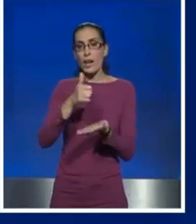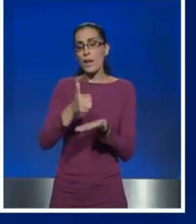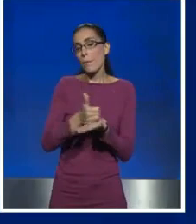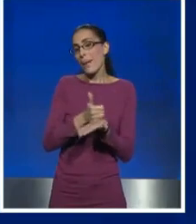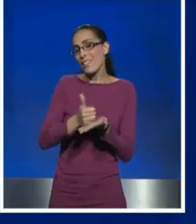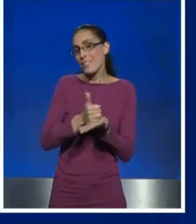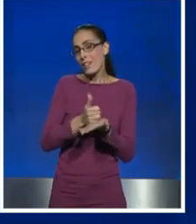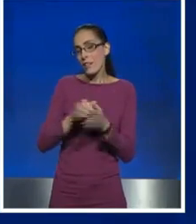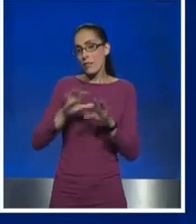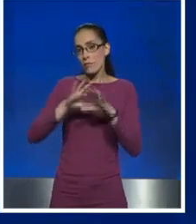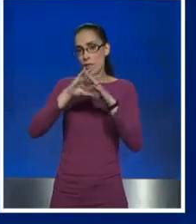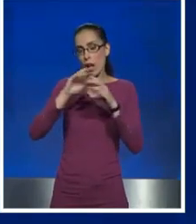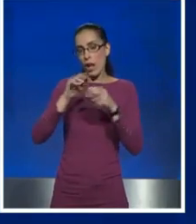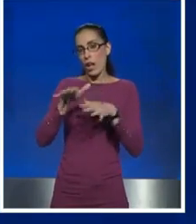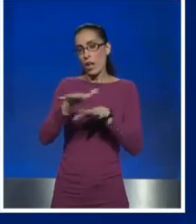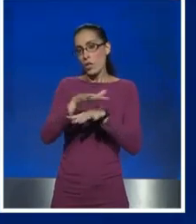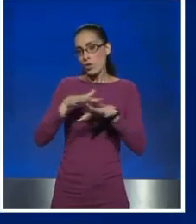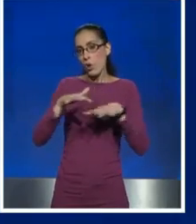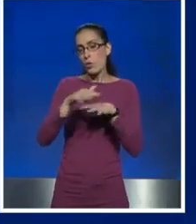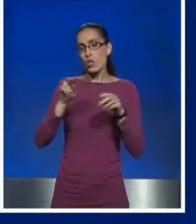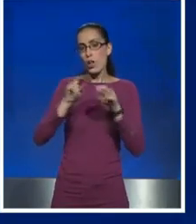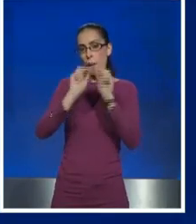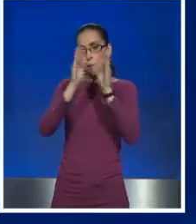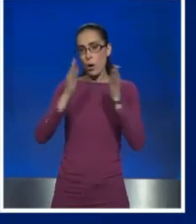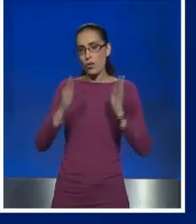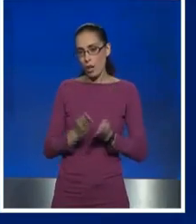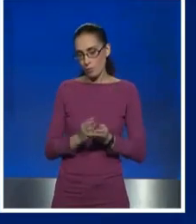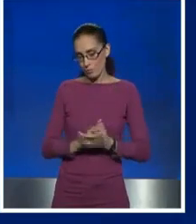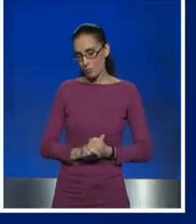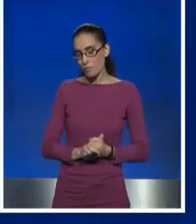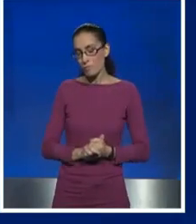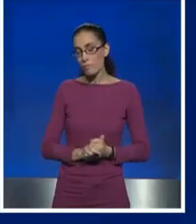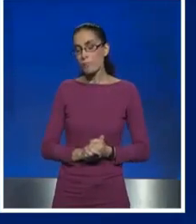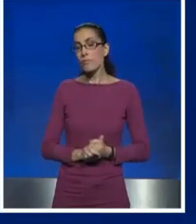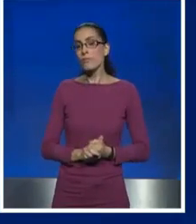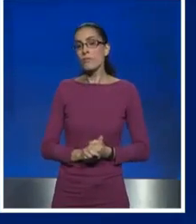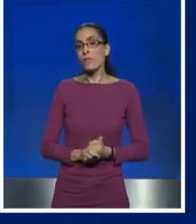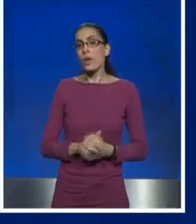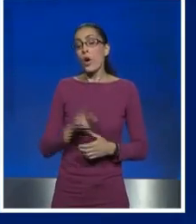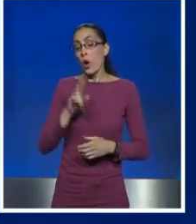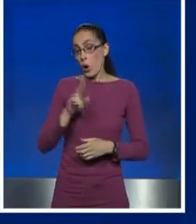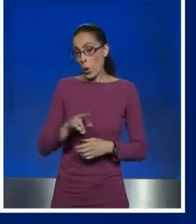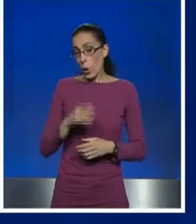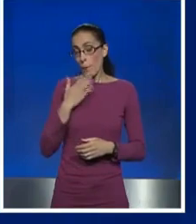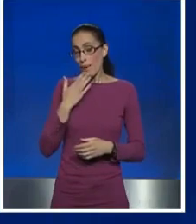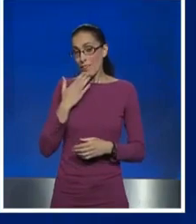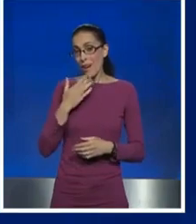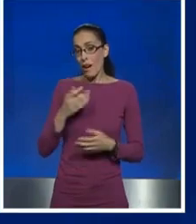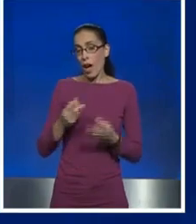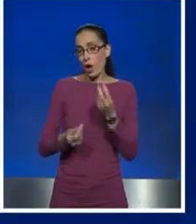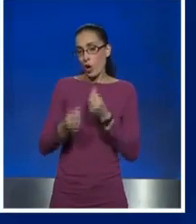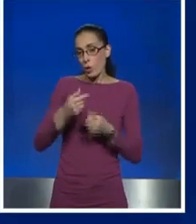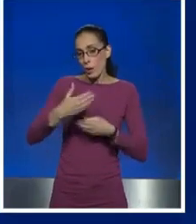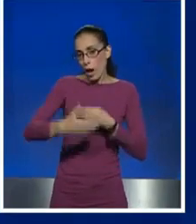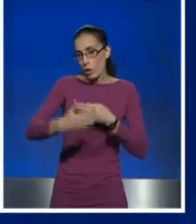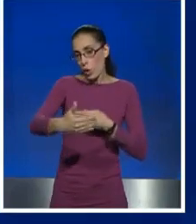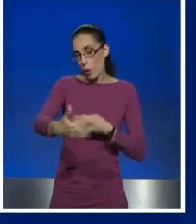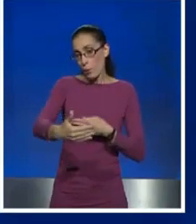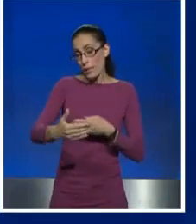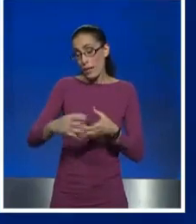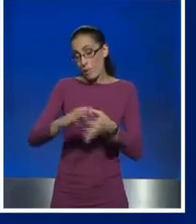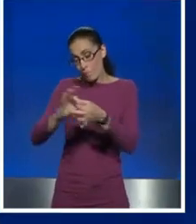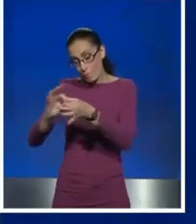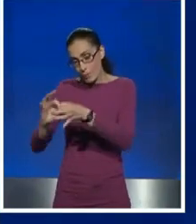soċjali. Imma iktar minn hekk, is-sostenibilità titturi u hija ħolqa